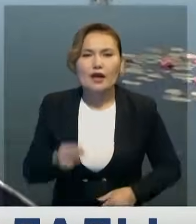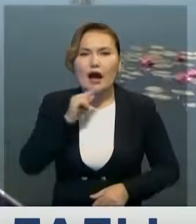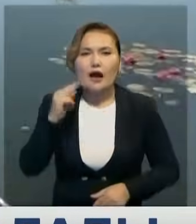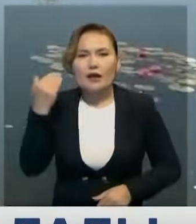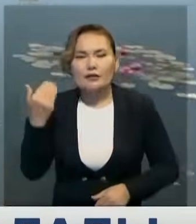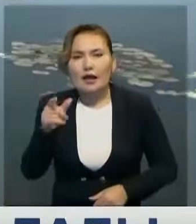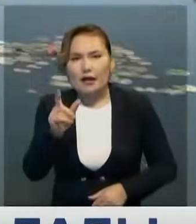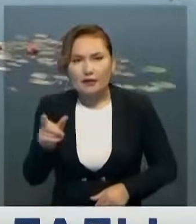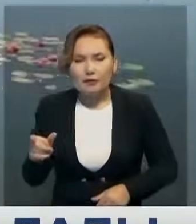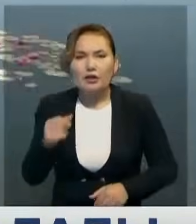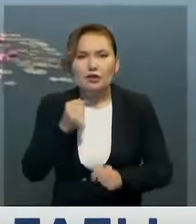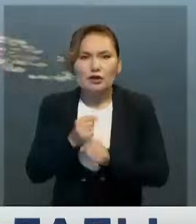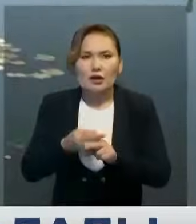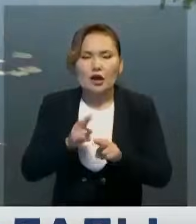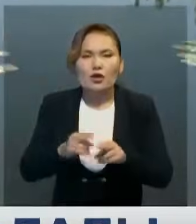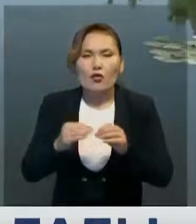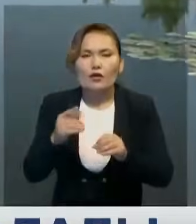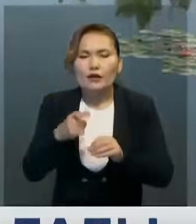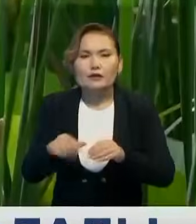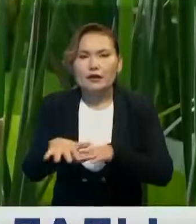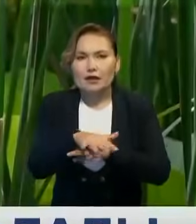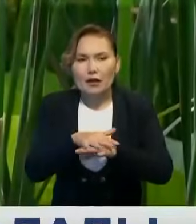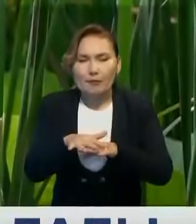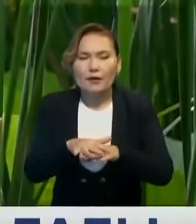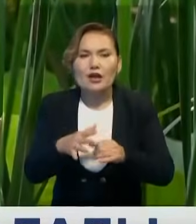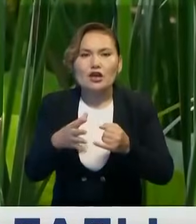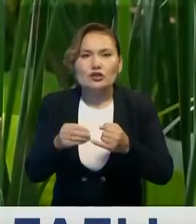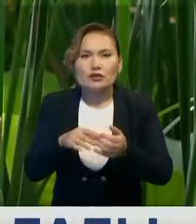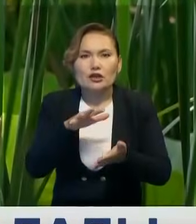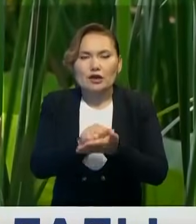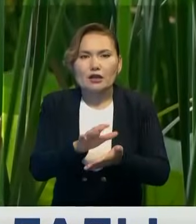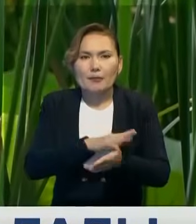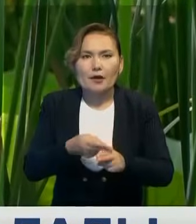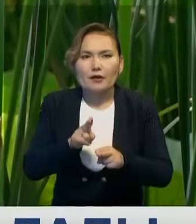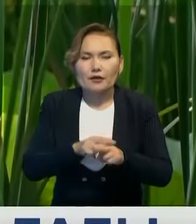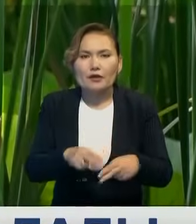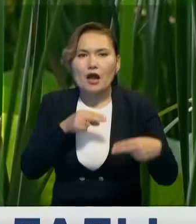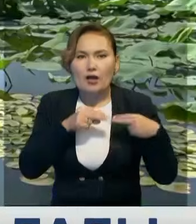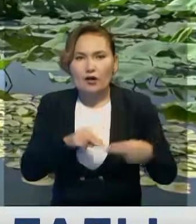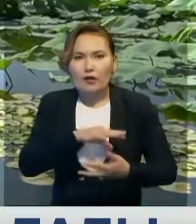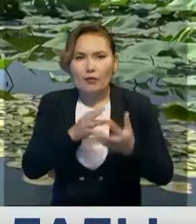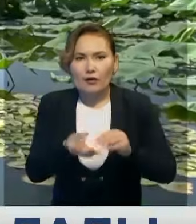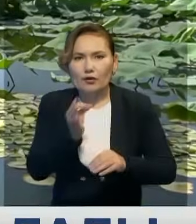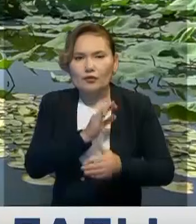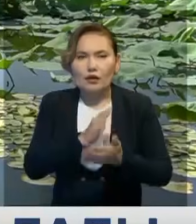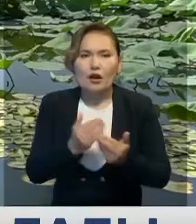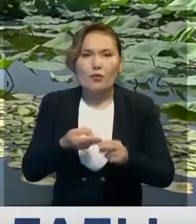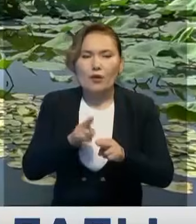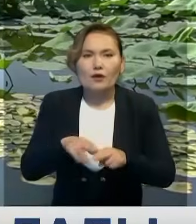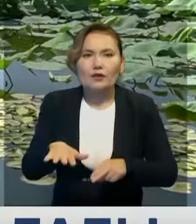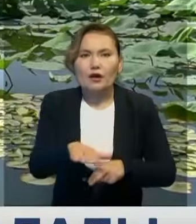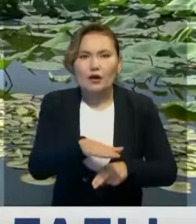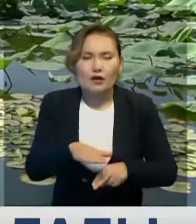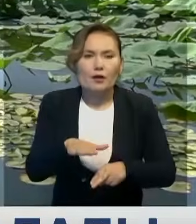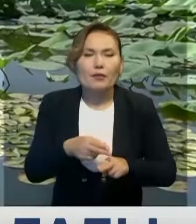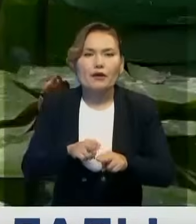билігінен 10 гектар жерді жалға алған. Енді кейінгі 5 жыл көлеміндегі тынымсыз еңбектің жемісін көріп отыр. Қазір бұл көл